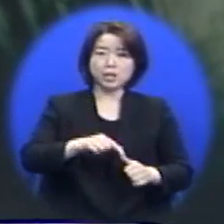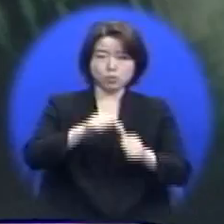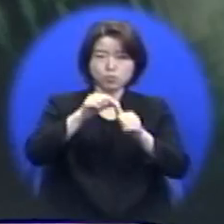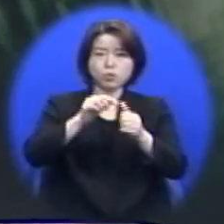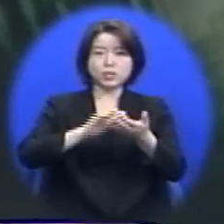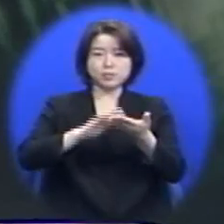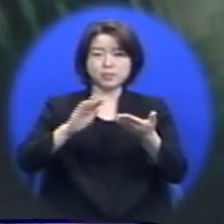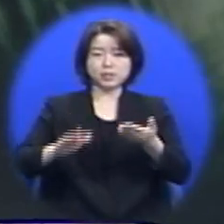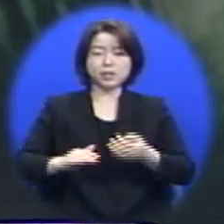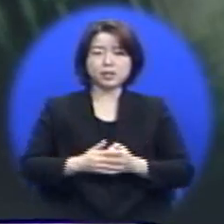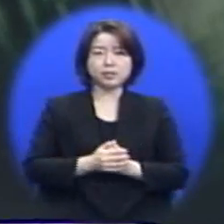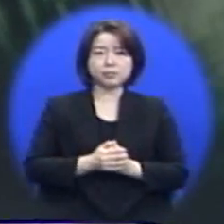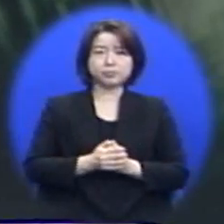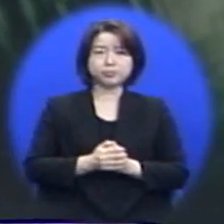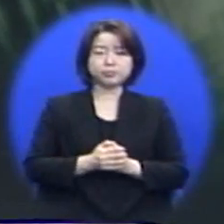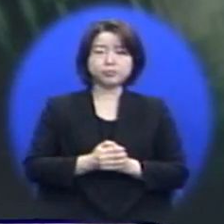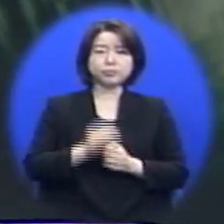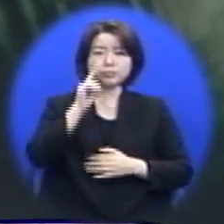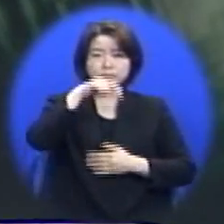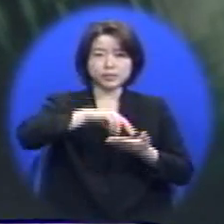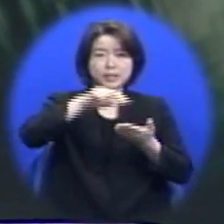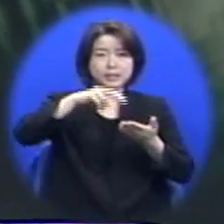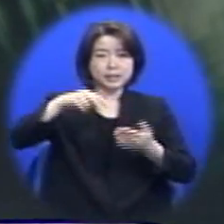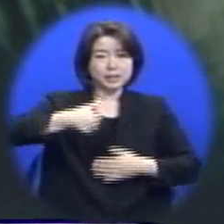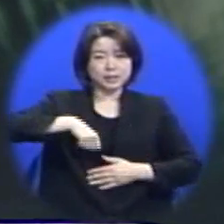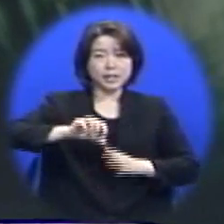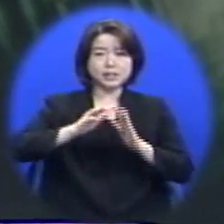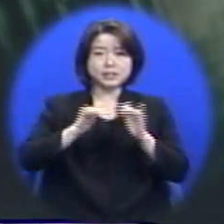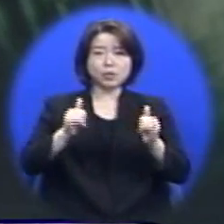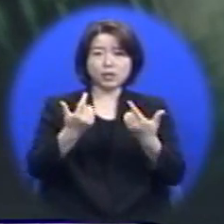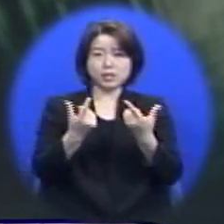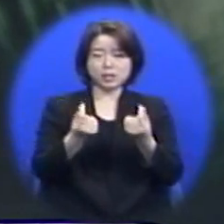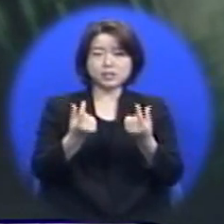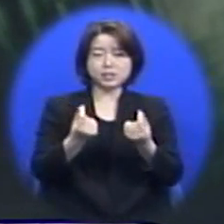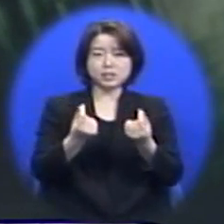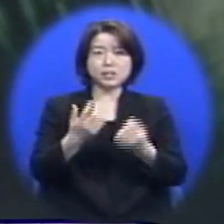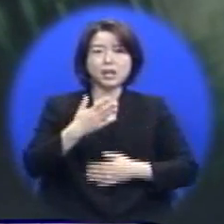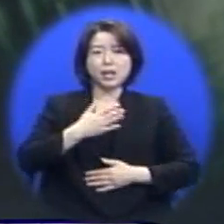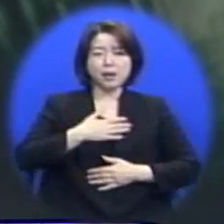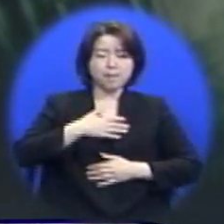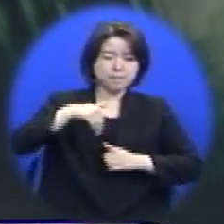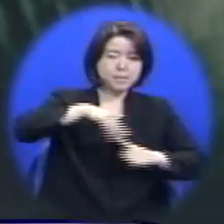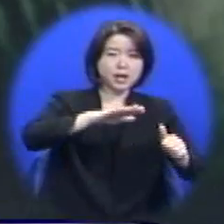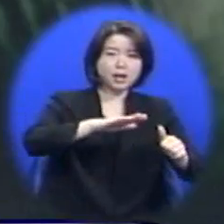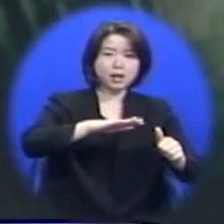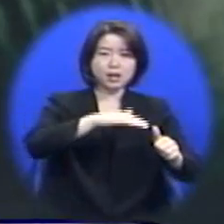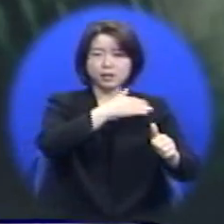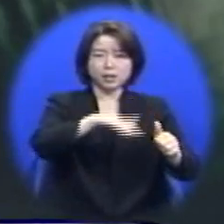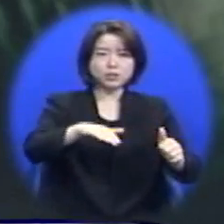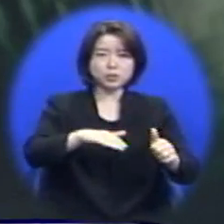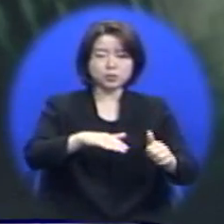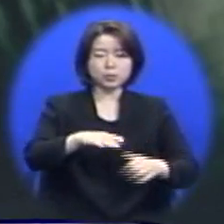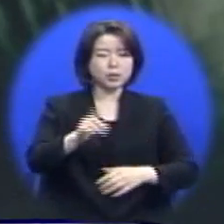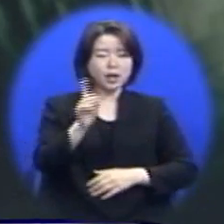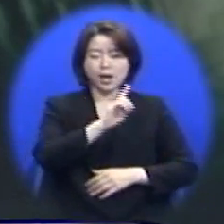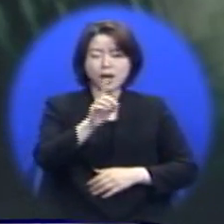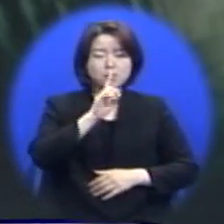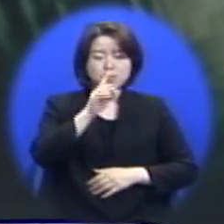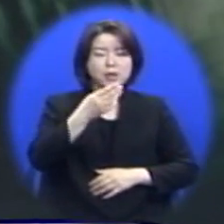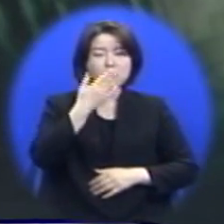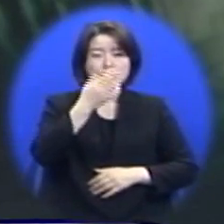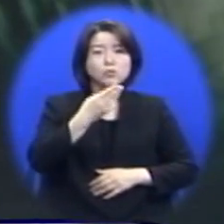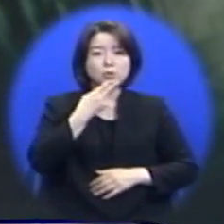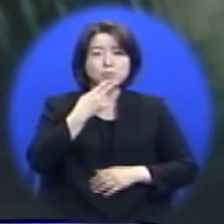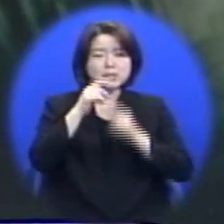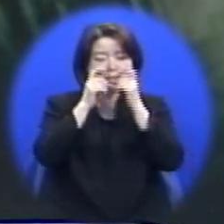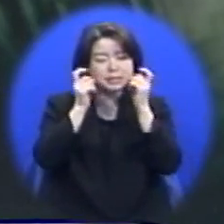구원이에요. 탕자와 같이 정말 내 쳐도 할 말이 아무것도 없는 그런